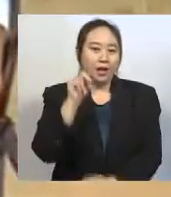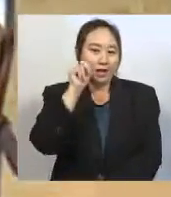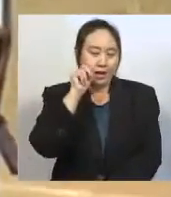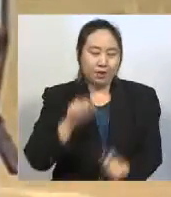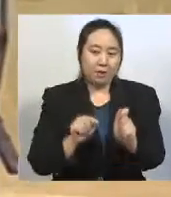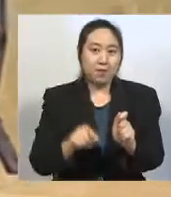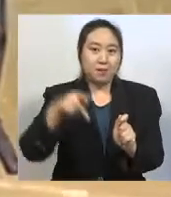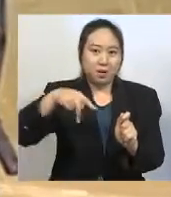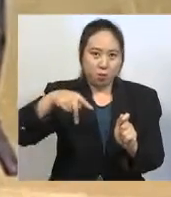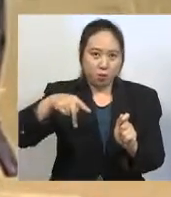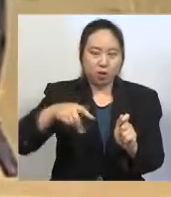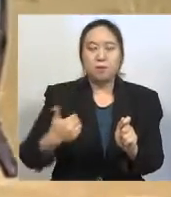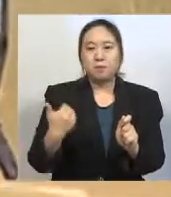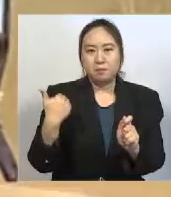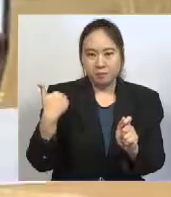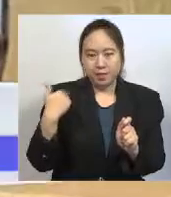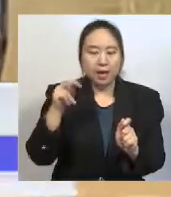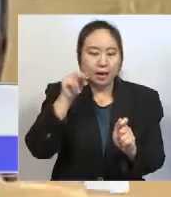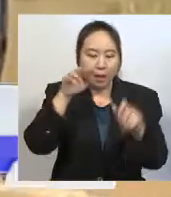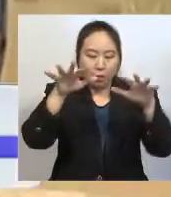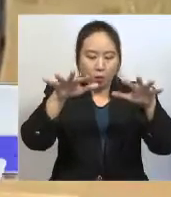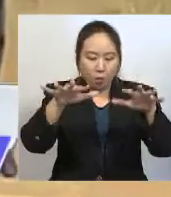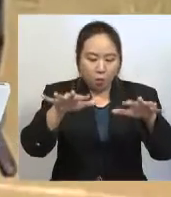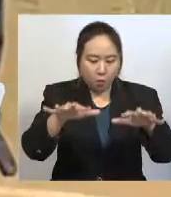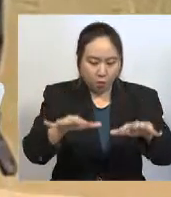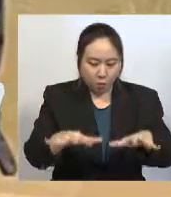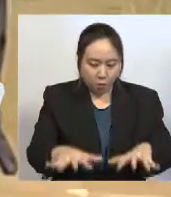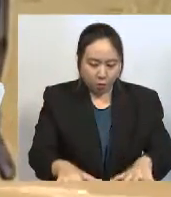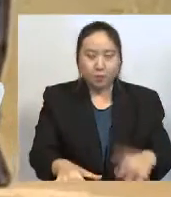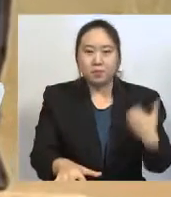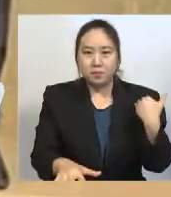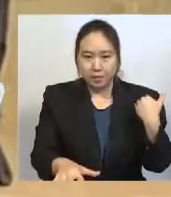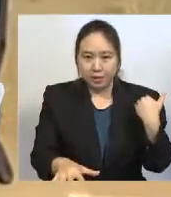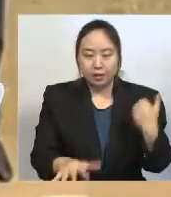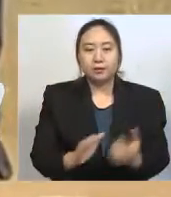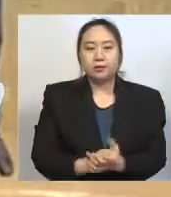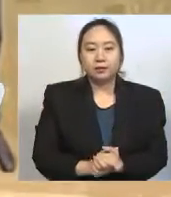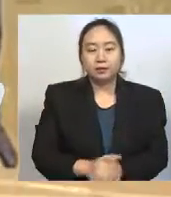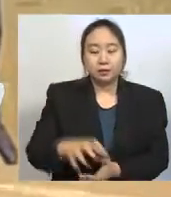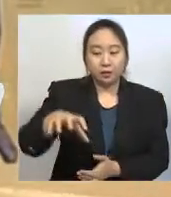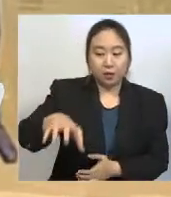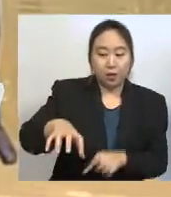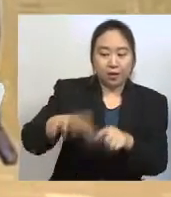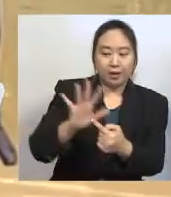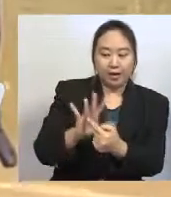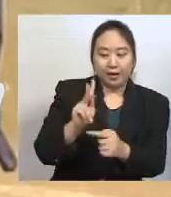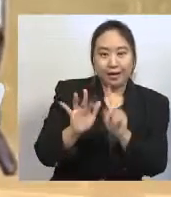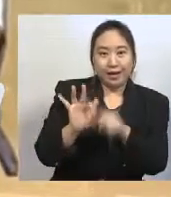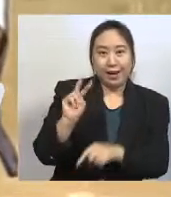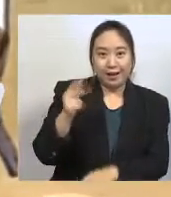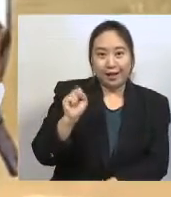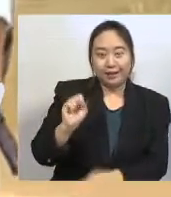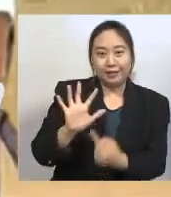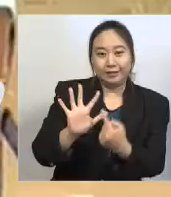ลมังสาหารนะครับได้มีการลดระดับลงเรื่อยๆนะครับที่ตรงบริเวณแก่งสะพือนี่ก็ลดประมาณ50เซน